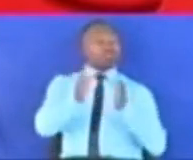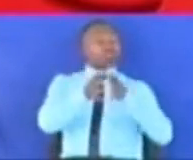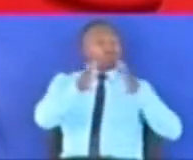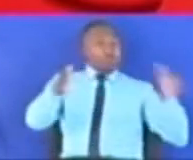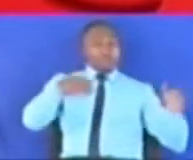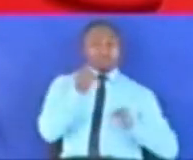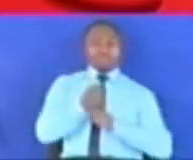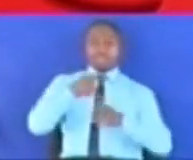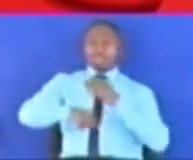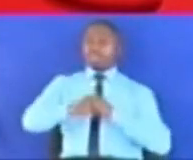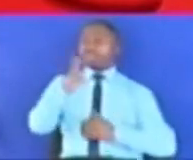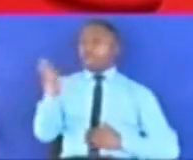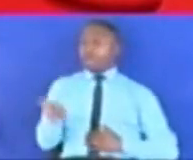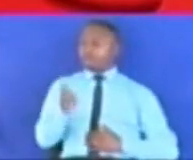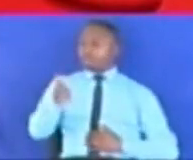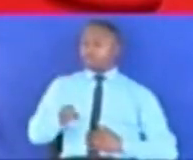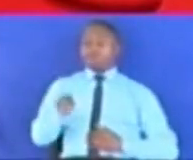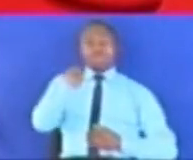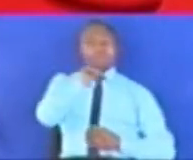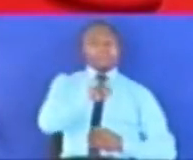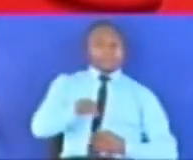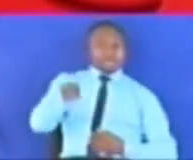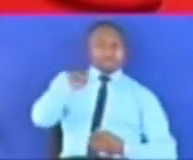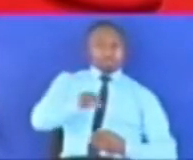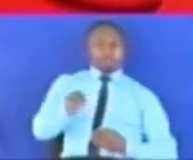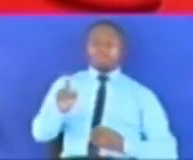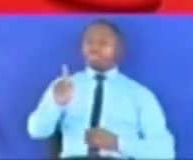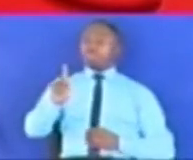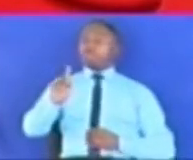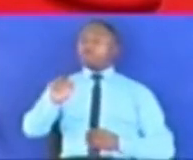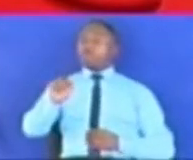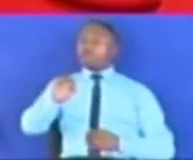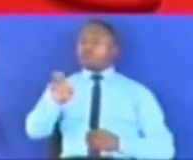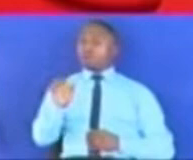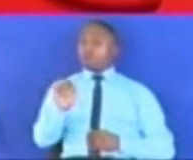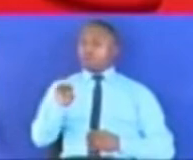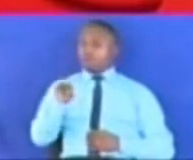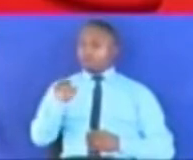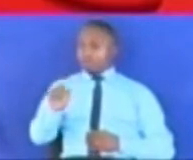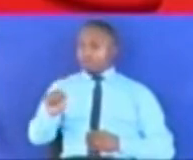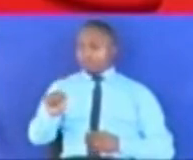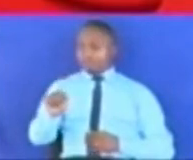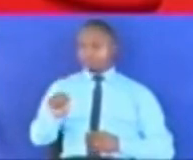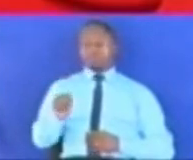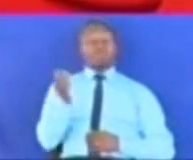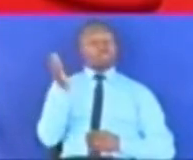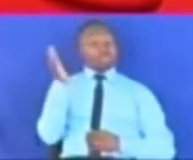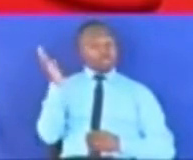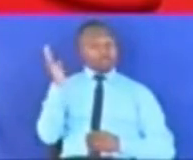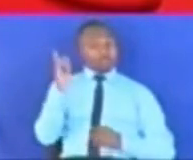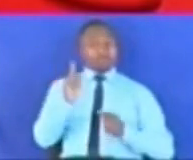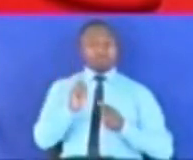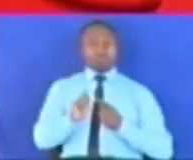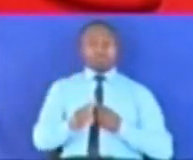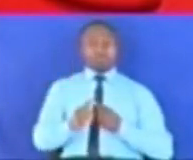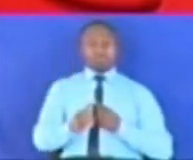aliyoifanya katika halmashauri ya manispaa ya Kahama. Halmashauri ya manispaa ya